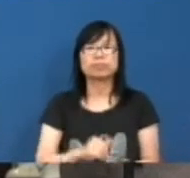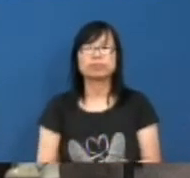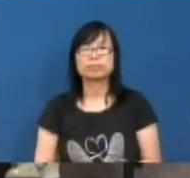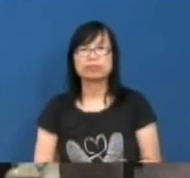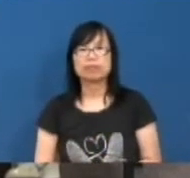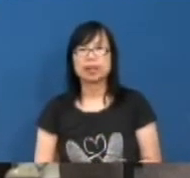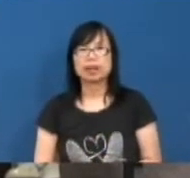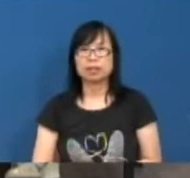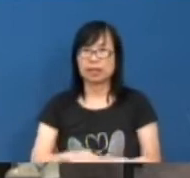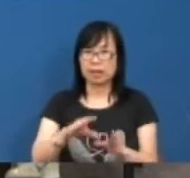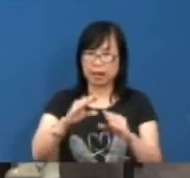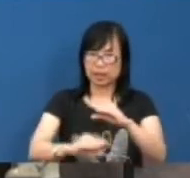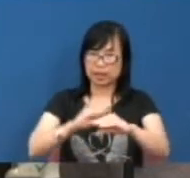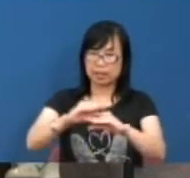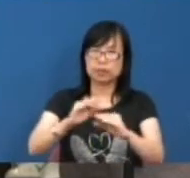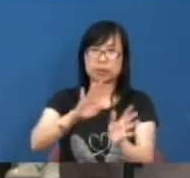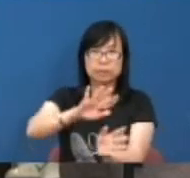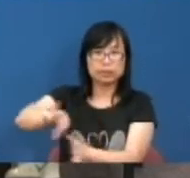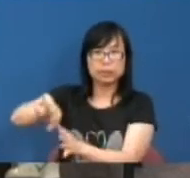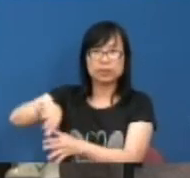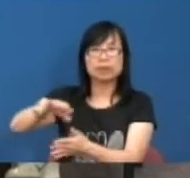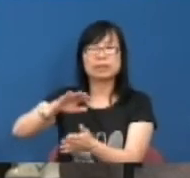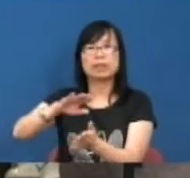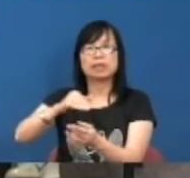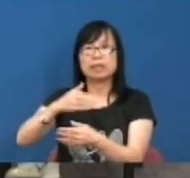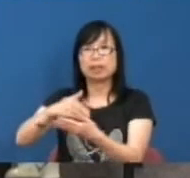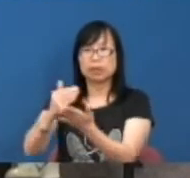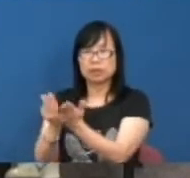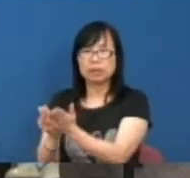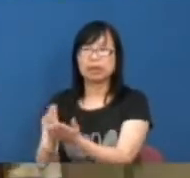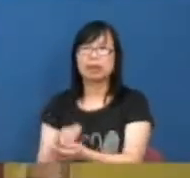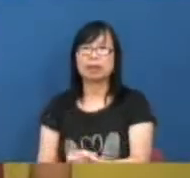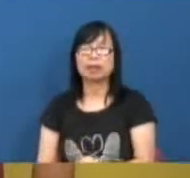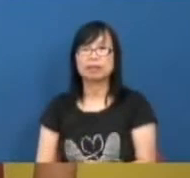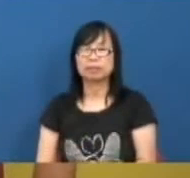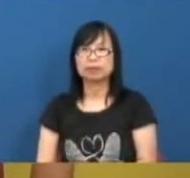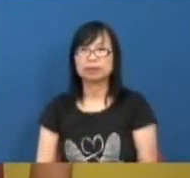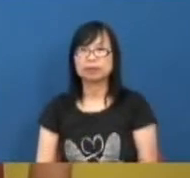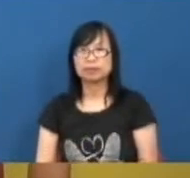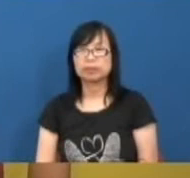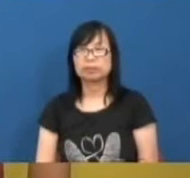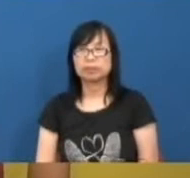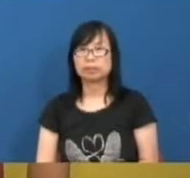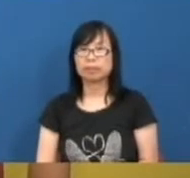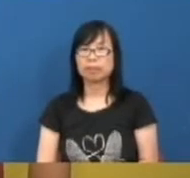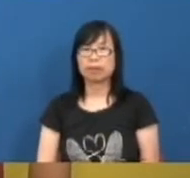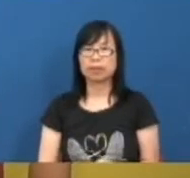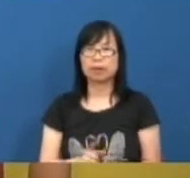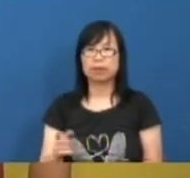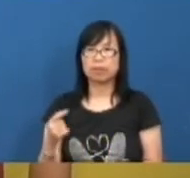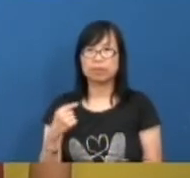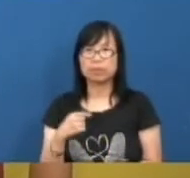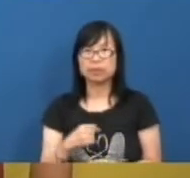除了建築嗰、那個用料啊各方面或者嗰、那個建築嗰個方法之外咧，其實即係